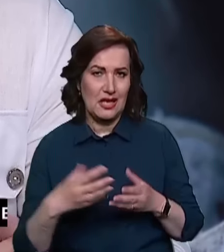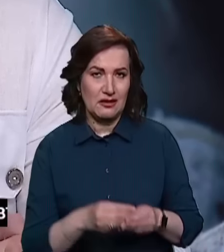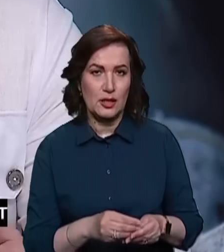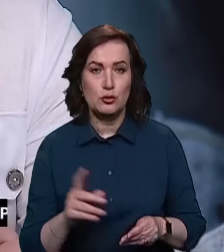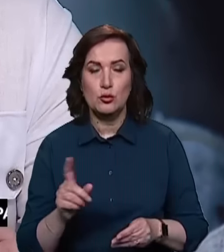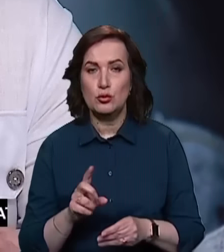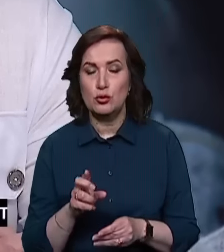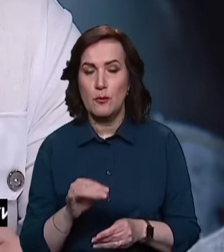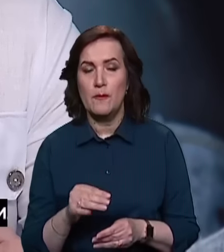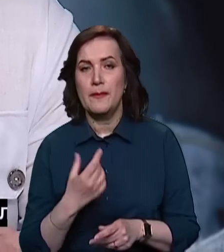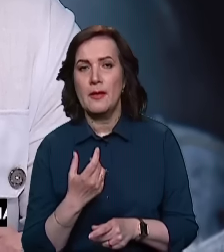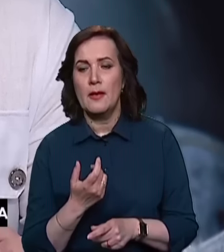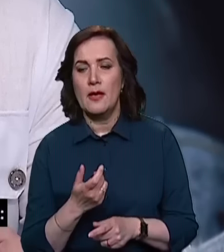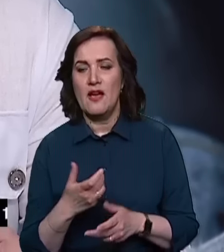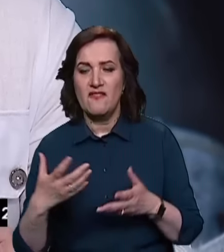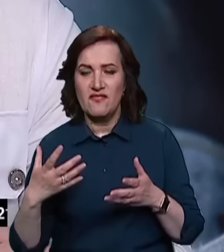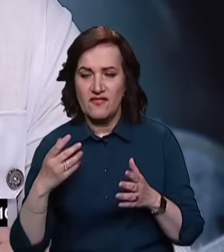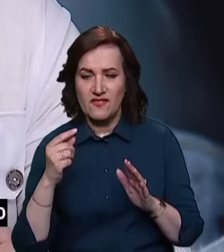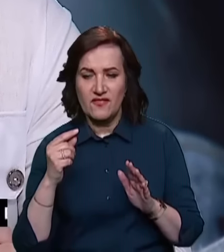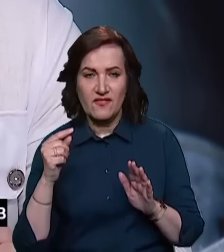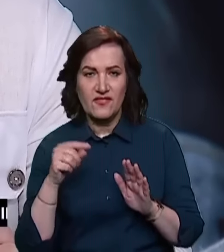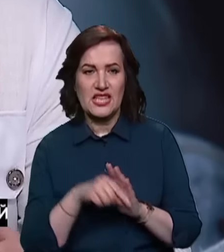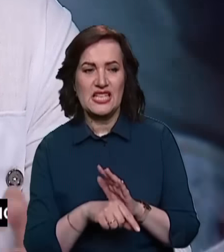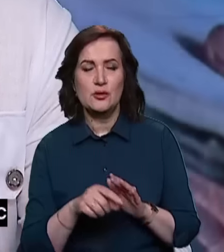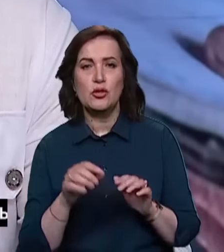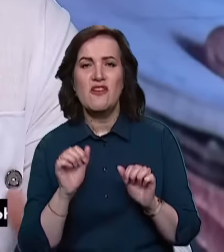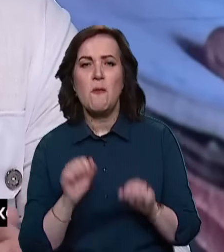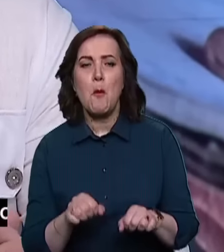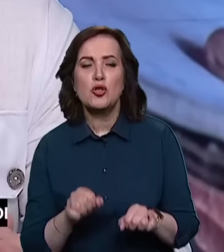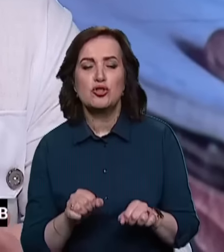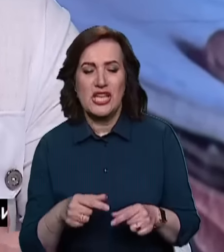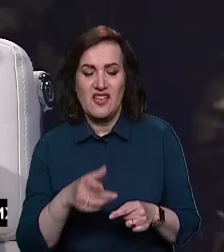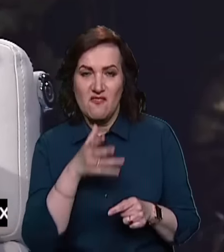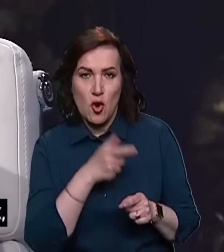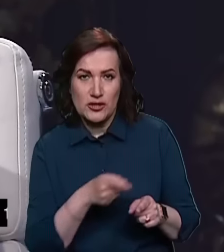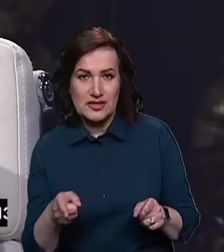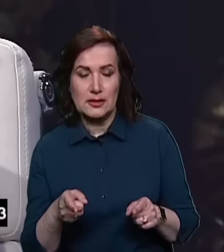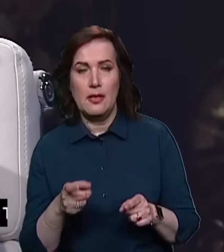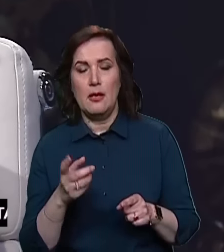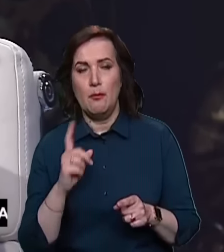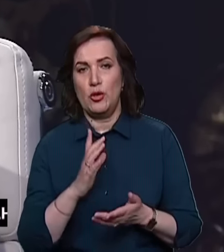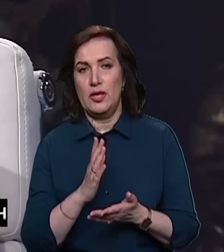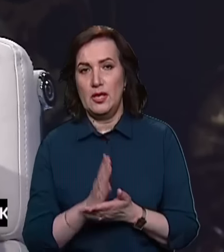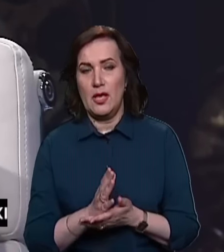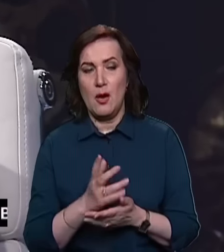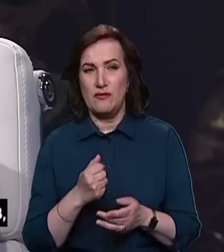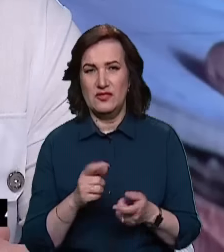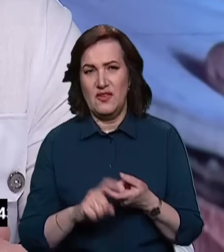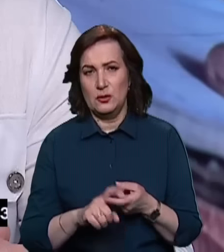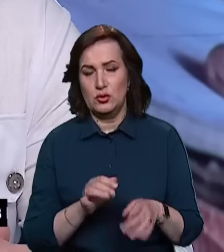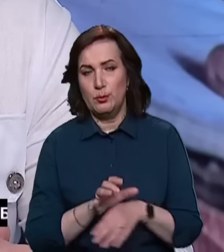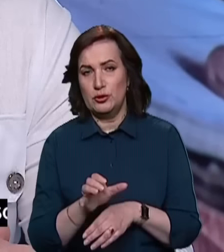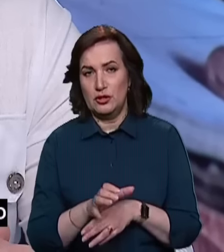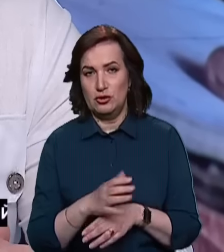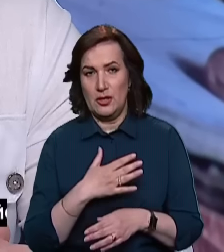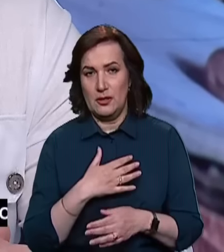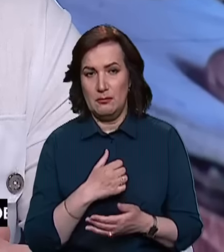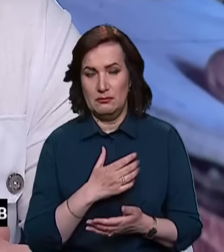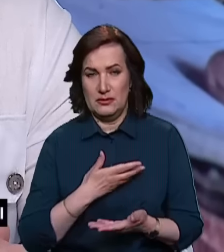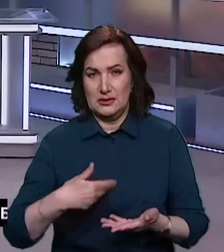щоб максимально втиснути це вікно можливості, яке поки що в них є. Зв'язку з постачанням зброї. А ось